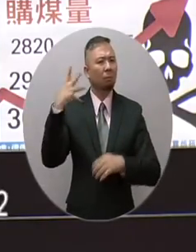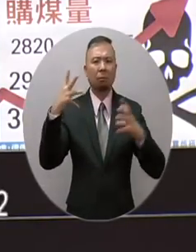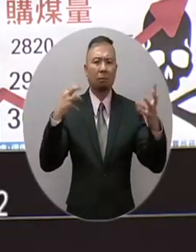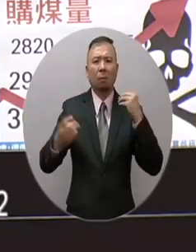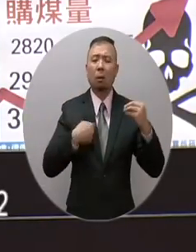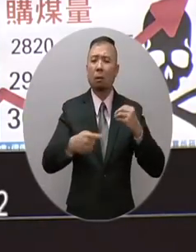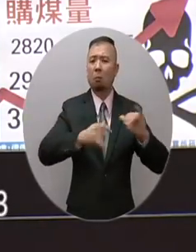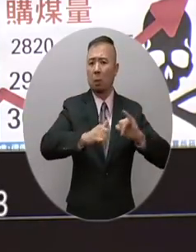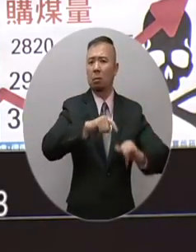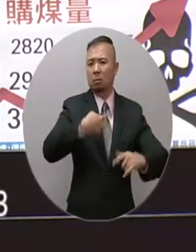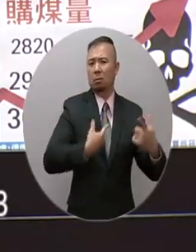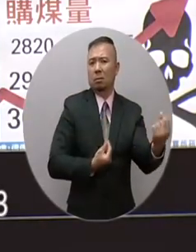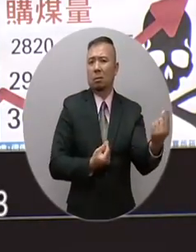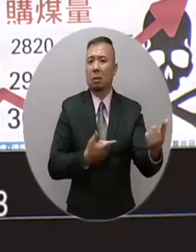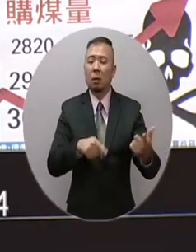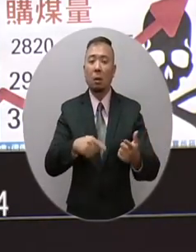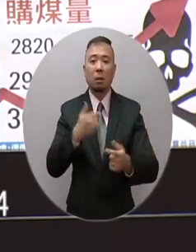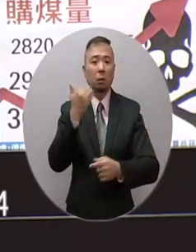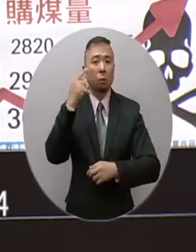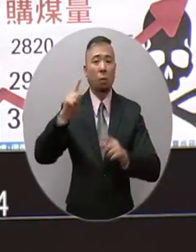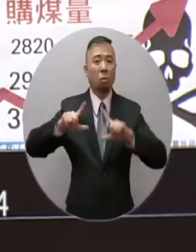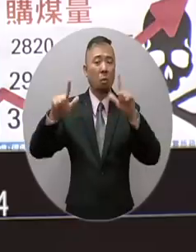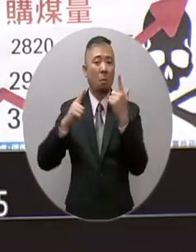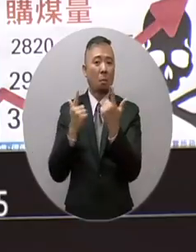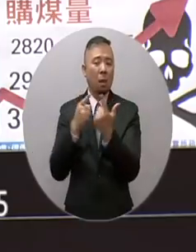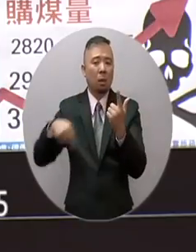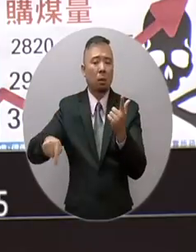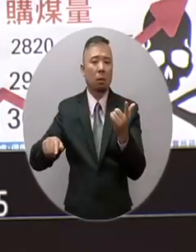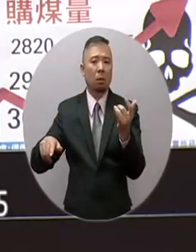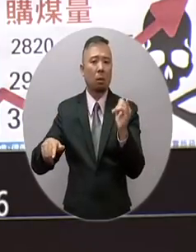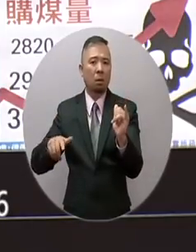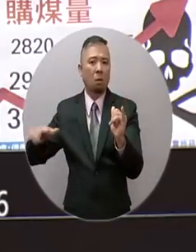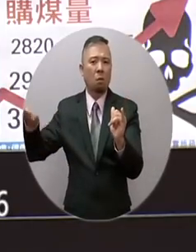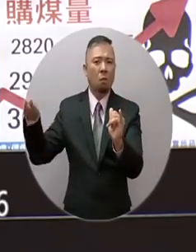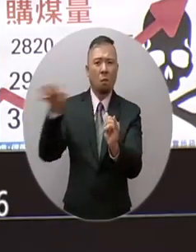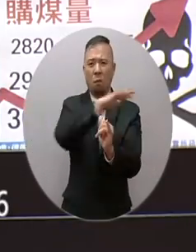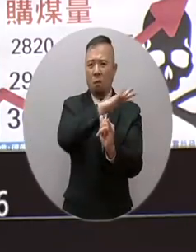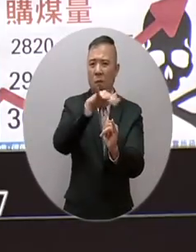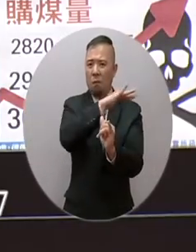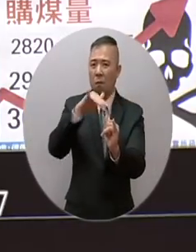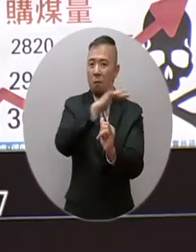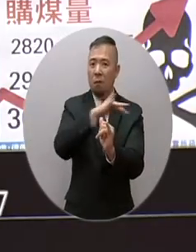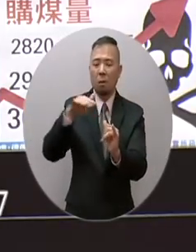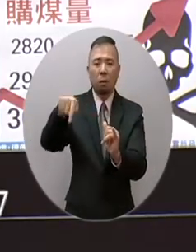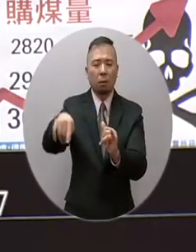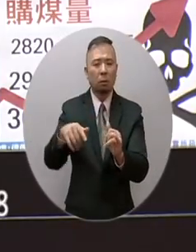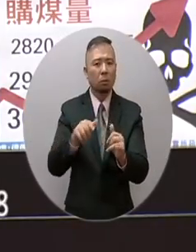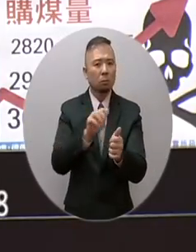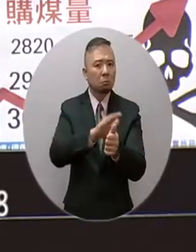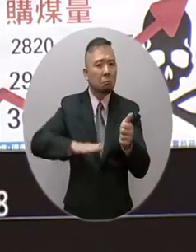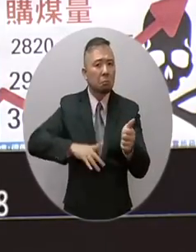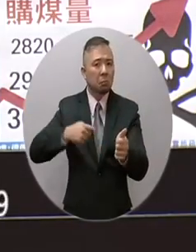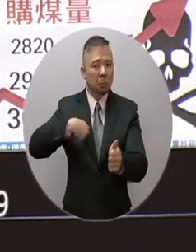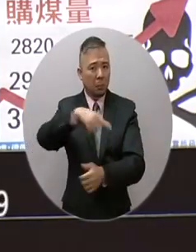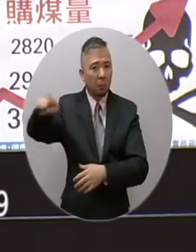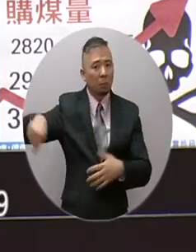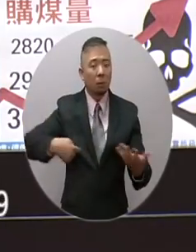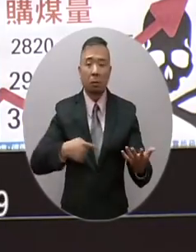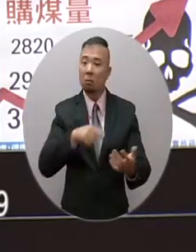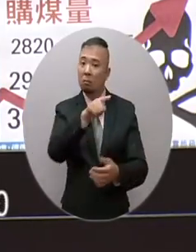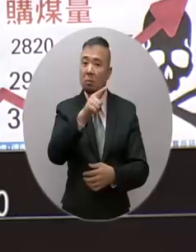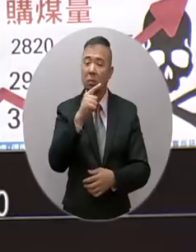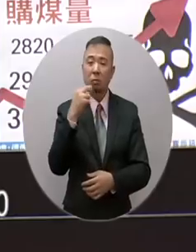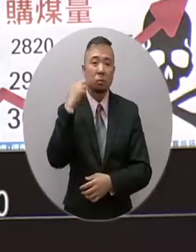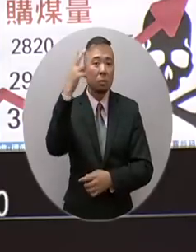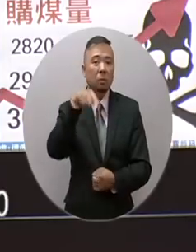的，为什么东北季风的时候所谓的境外污染源会飘散到台湾来，但是问题是你认为会飘散到台湾